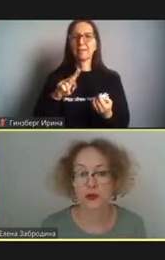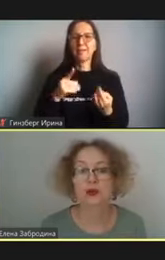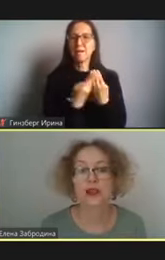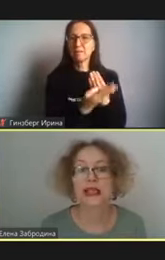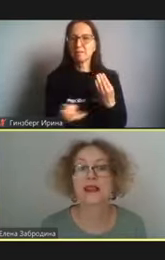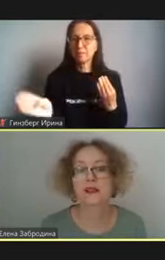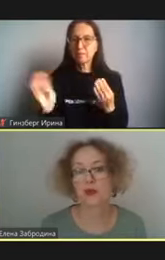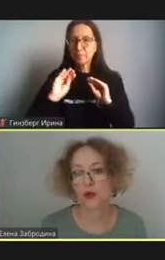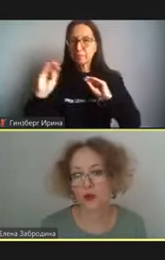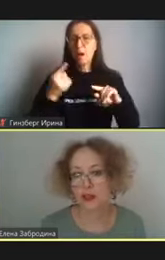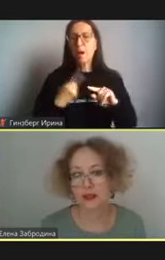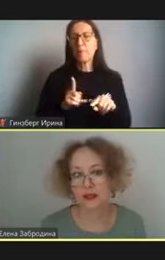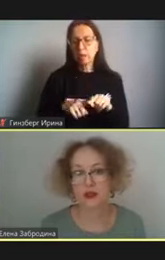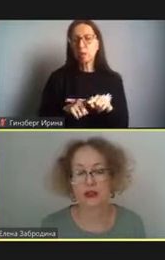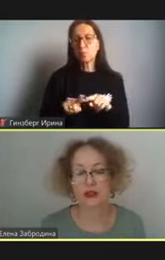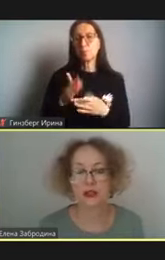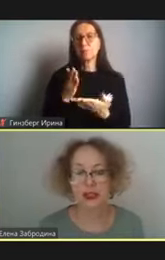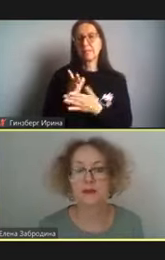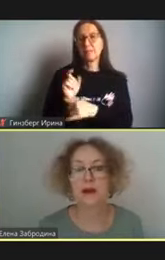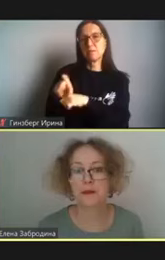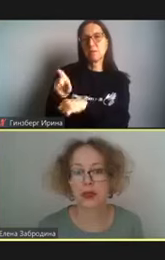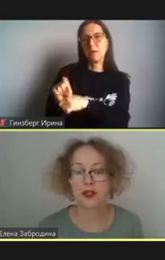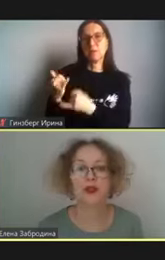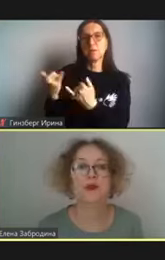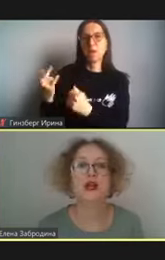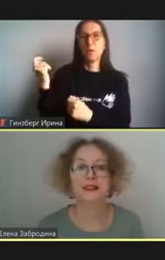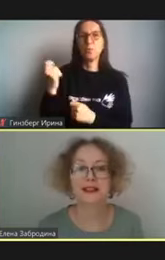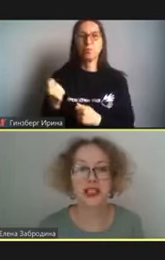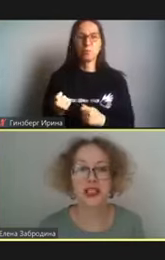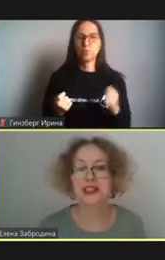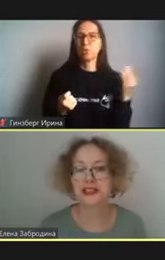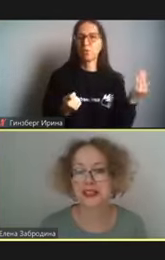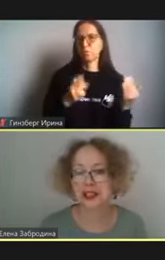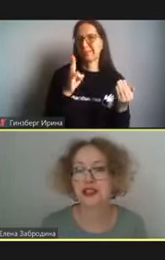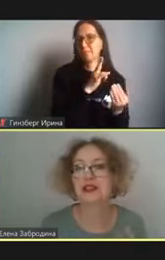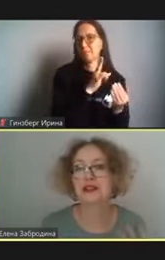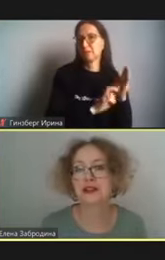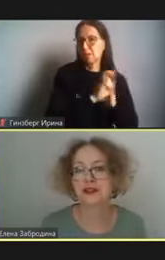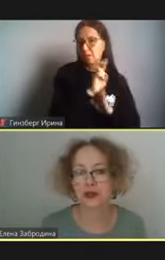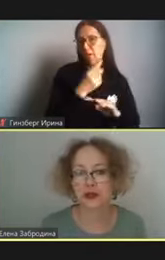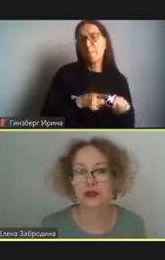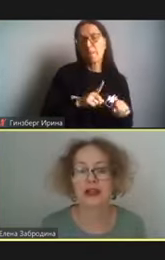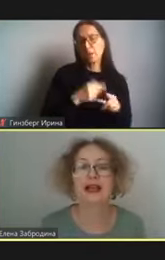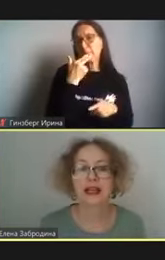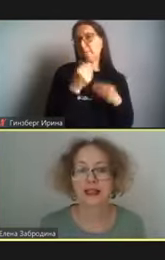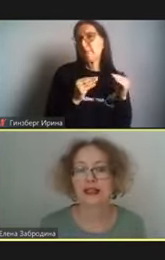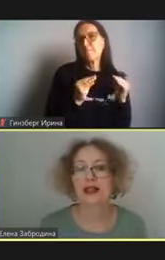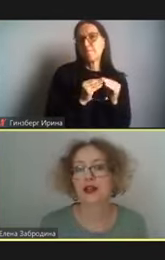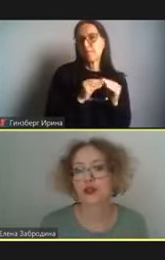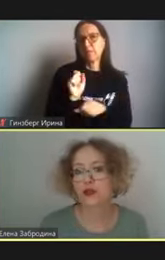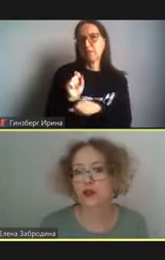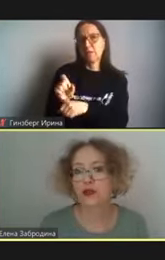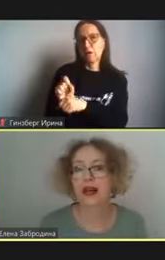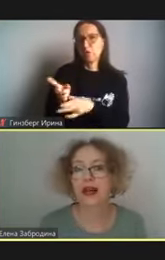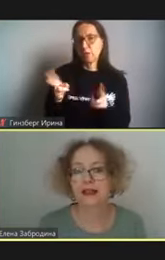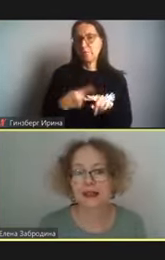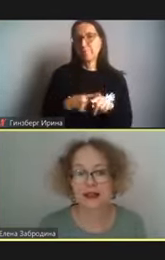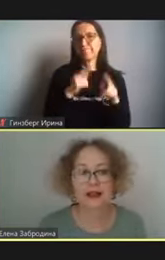художники работают и на церковный заказ. То есть здесь по-прежнему заказчики достаточно традиционные.